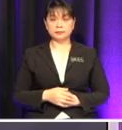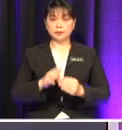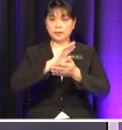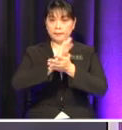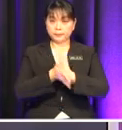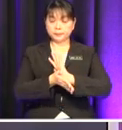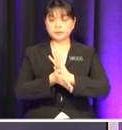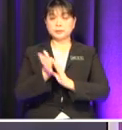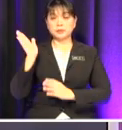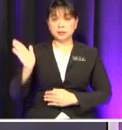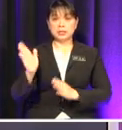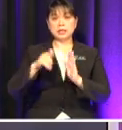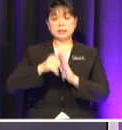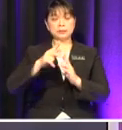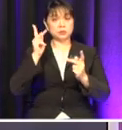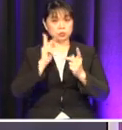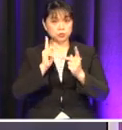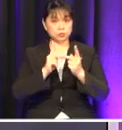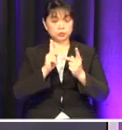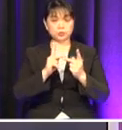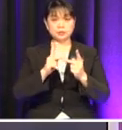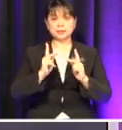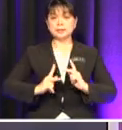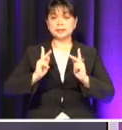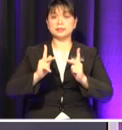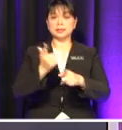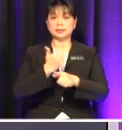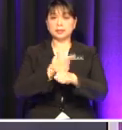yang ini lebih sesuai kaidah latihan